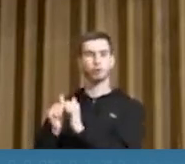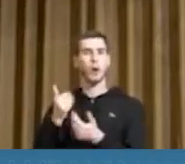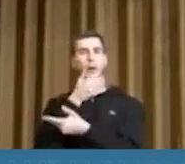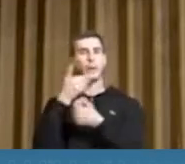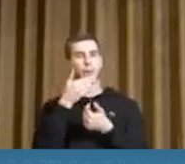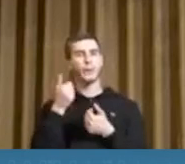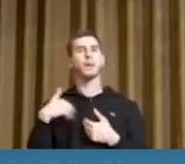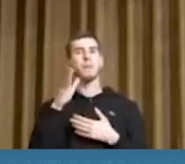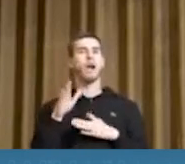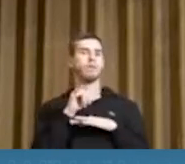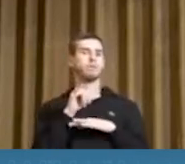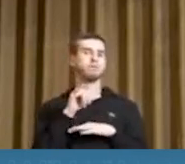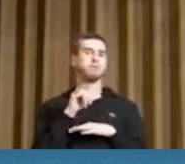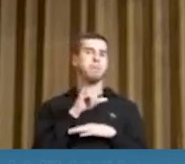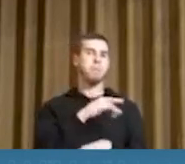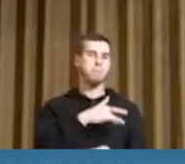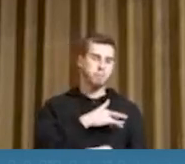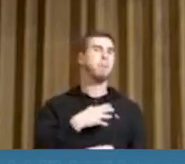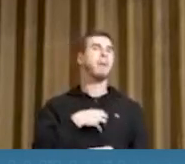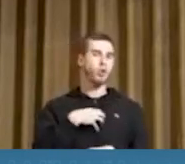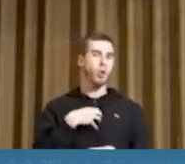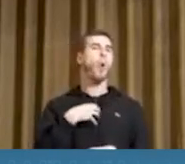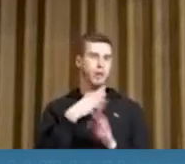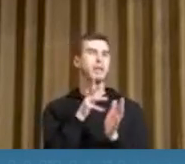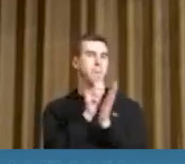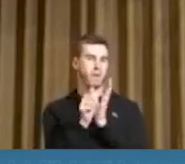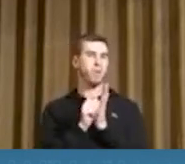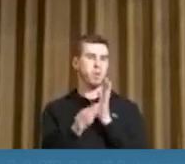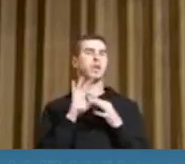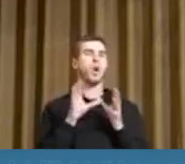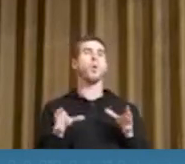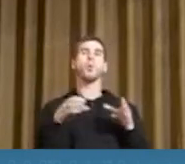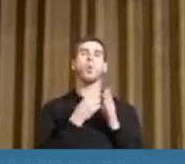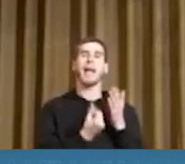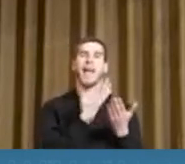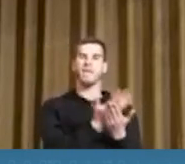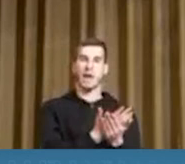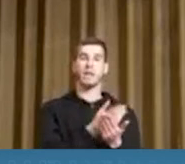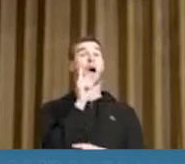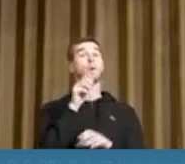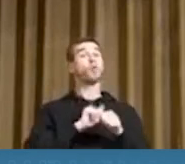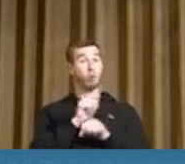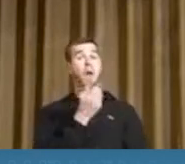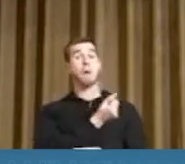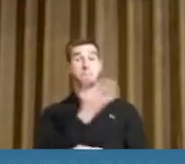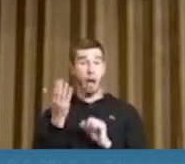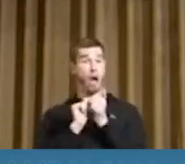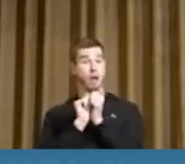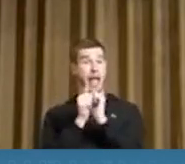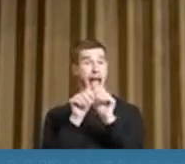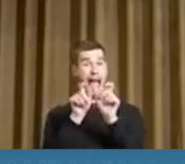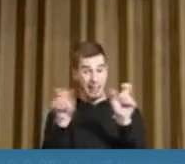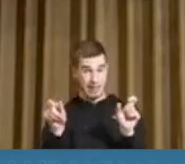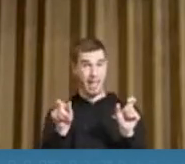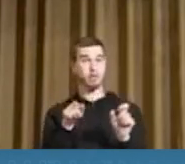systematisch häufigeren pathologischen Befunde, was die Gruppeneffekte betrifft. Heißt nicht, dass wir einzelne Athleten haben, die hier ein Problem